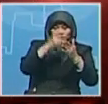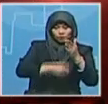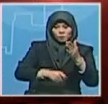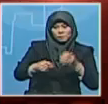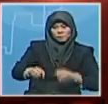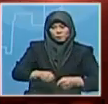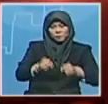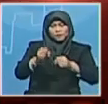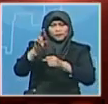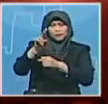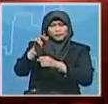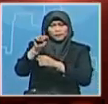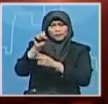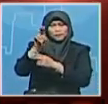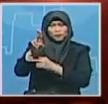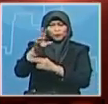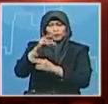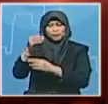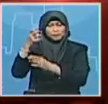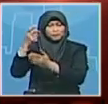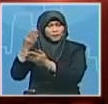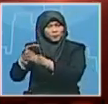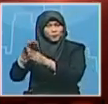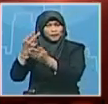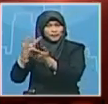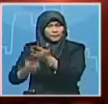Sungai Rasau dan Batu Tiga ini,